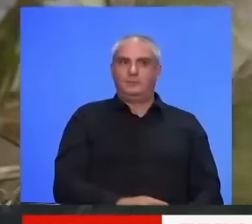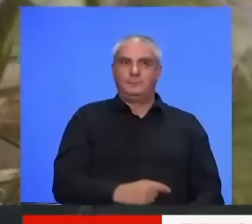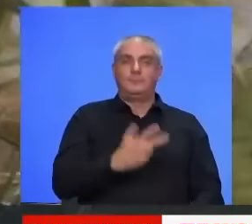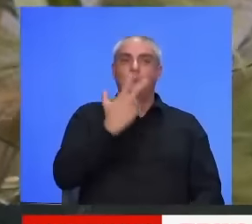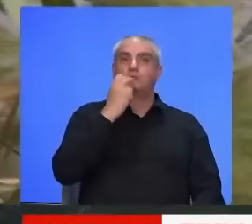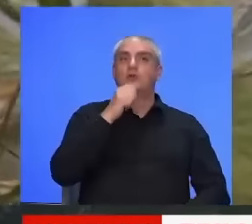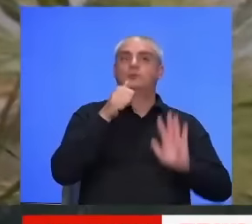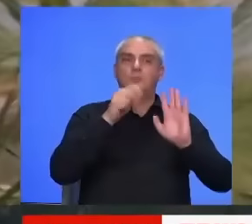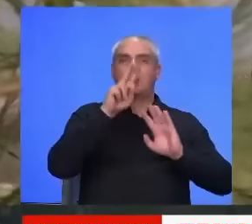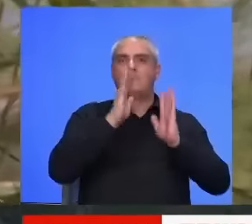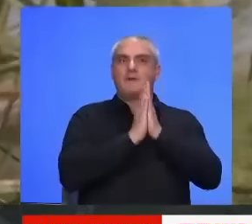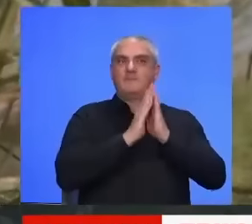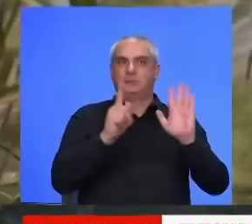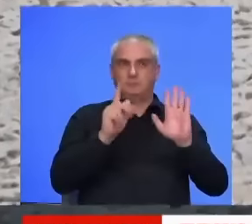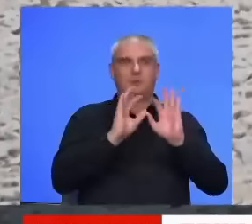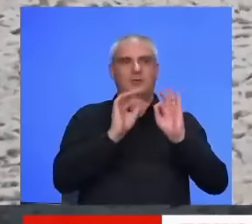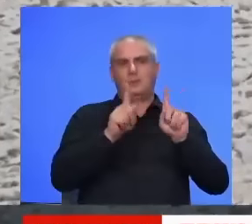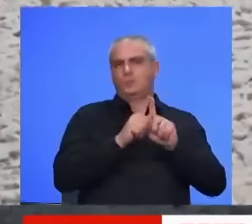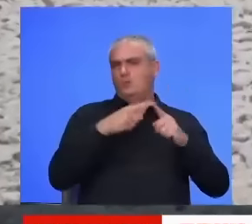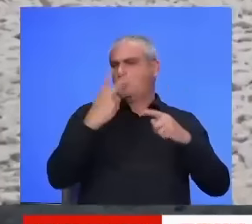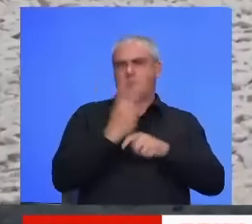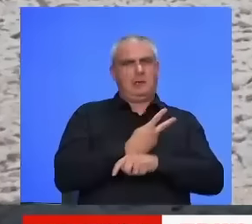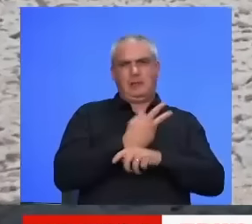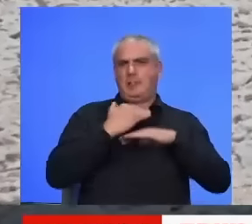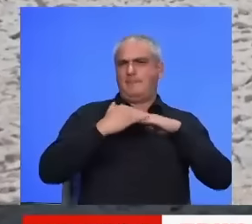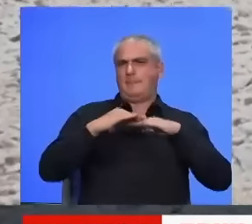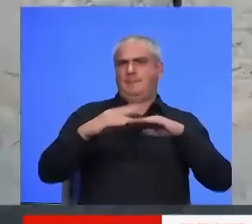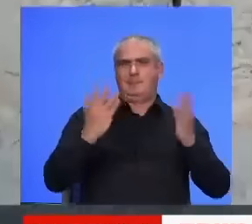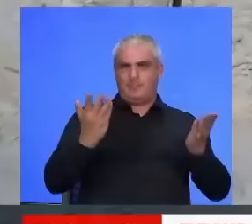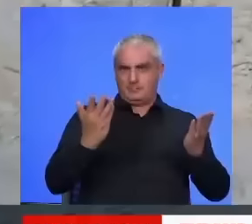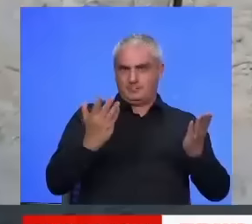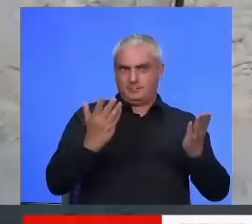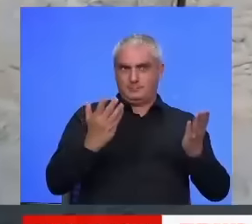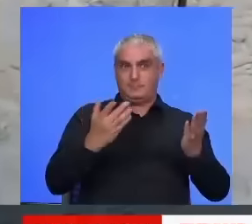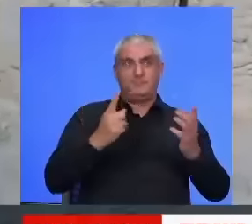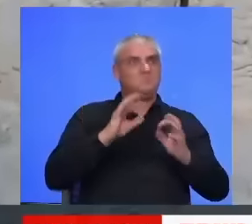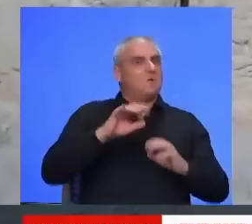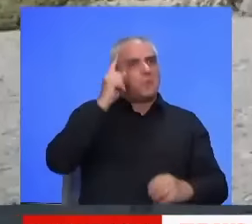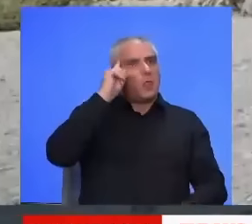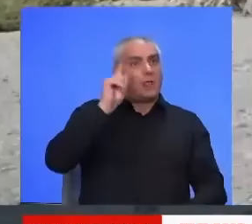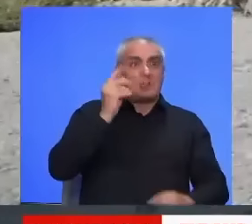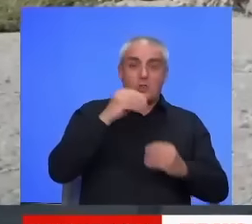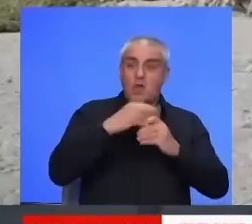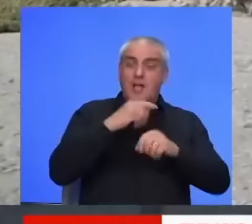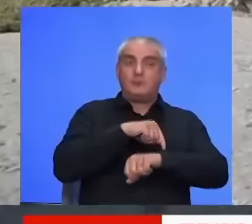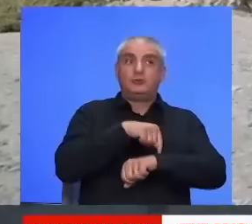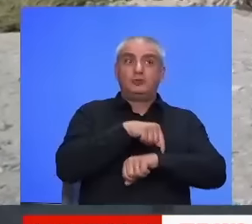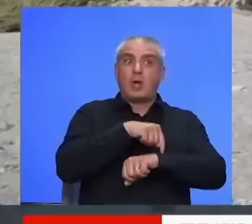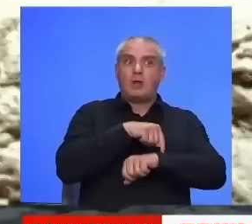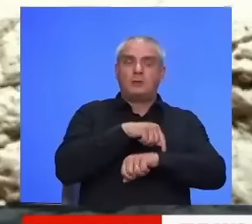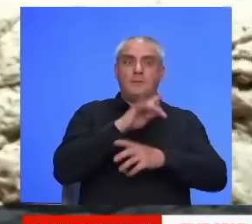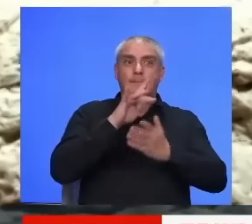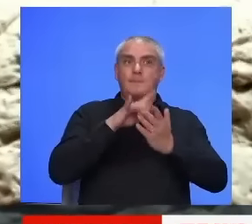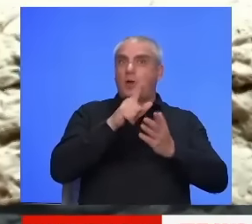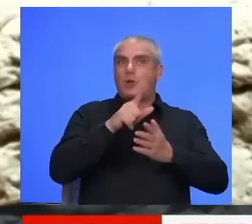30 ביוני 2017 התחיל כמו כל יום רגיל במדבר יהודה. אף אחד לא ידע שבתוך כמה שעות, המקום